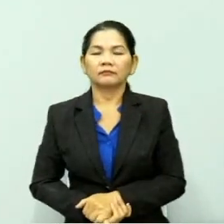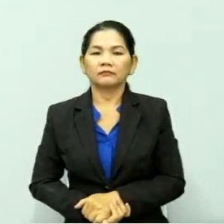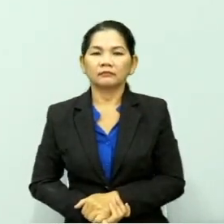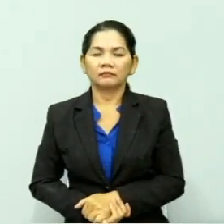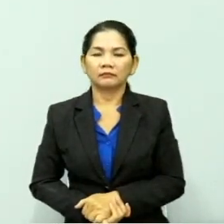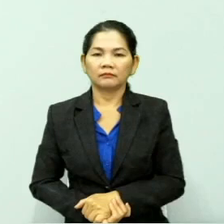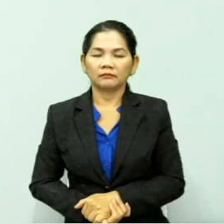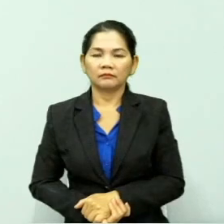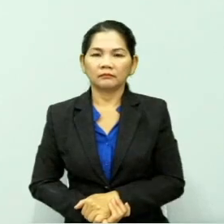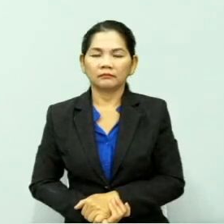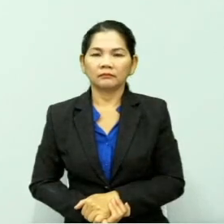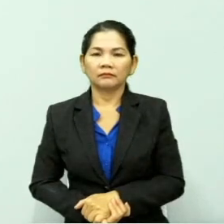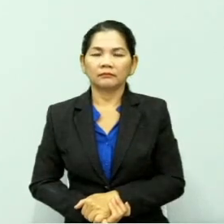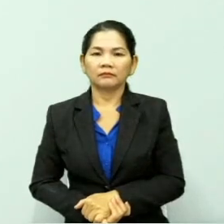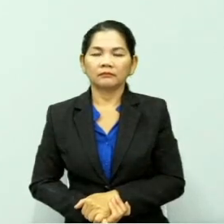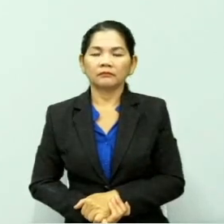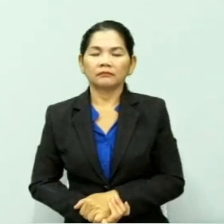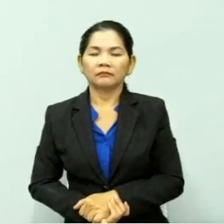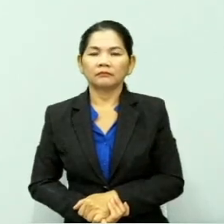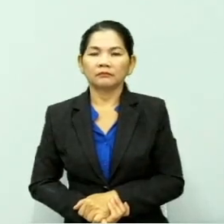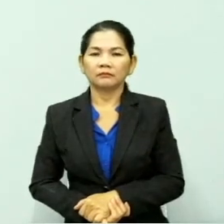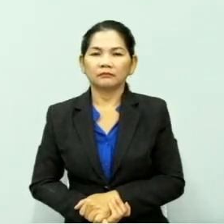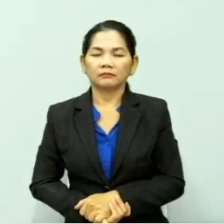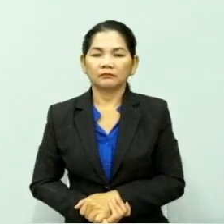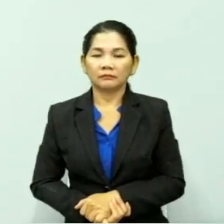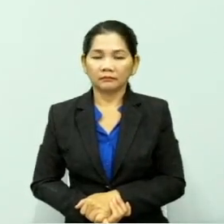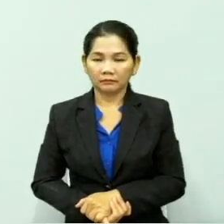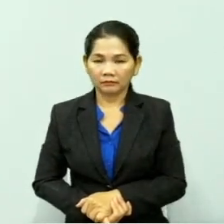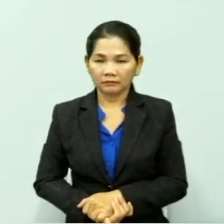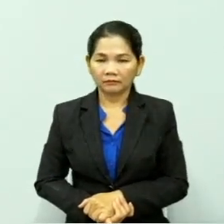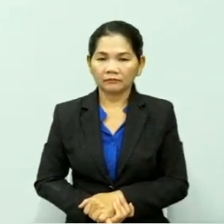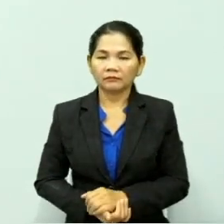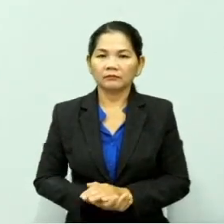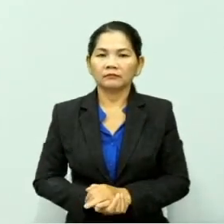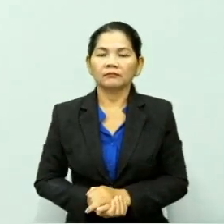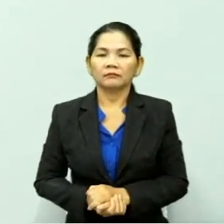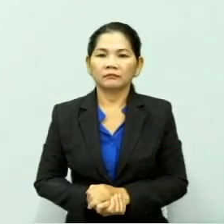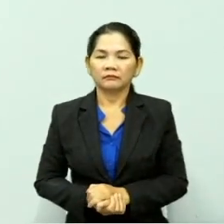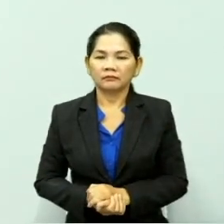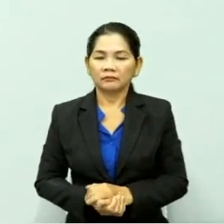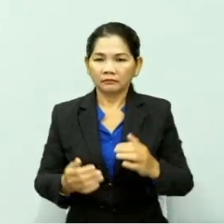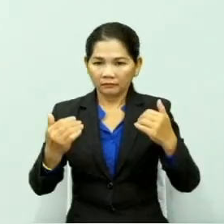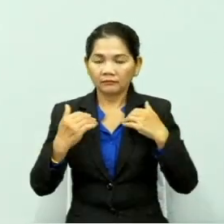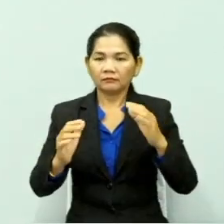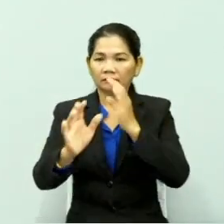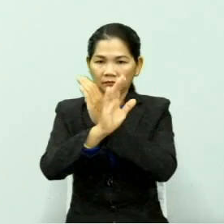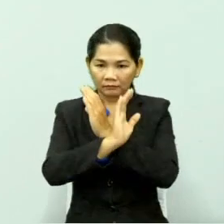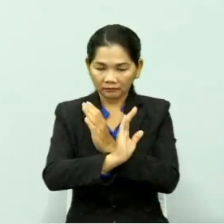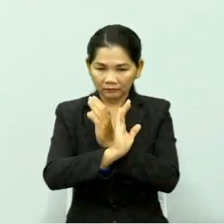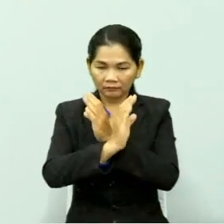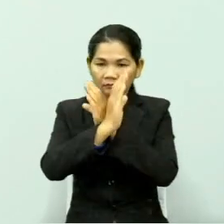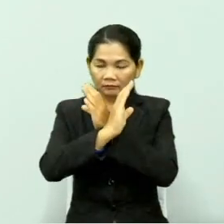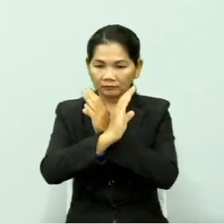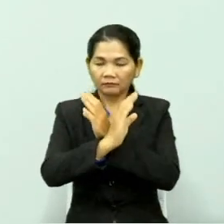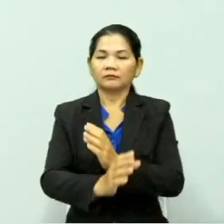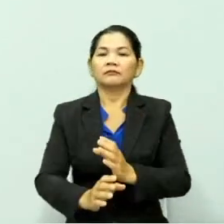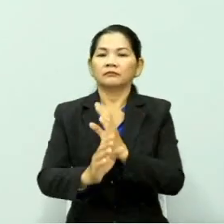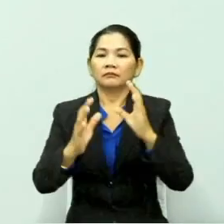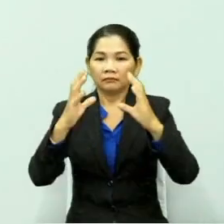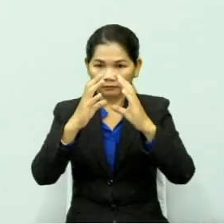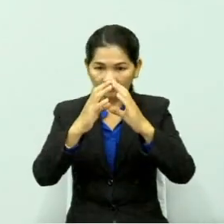bà pra sát bà bốn chà miên pra sát nịa bốn chà bần to tức